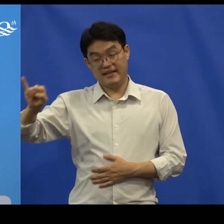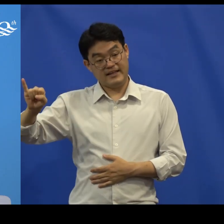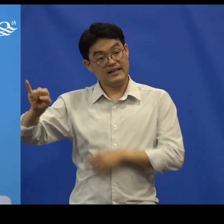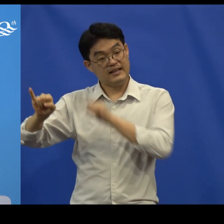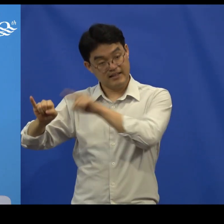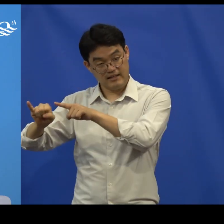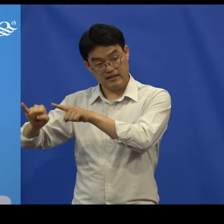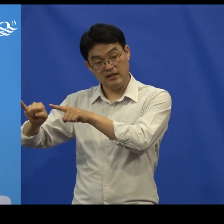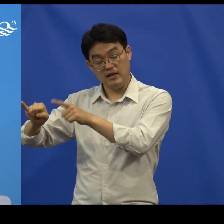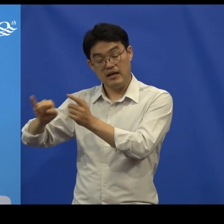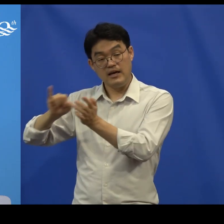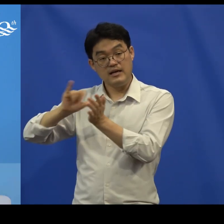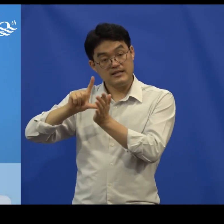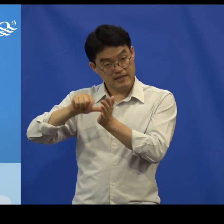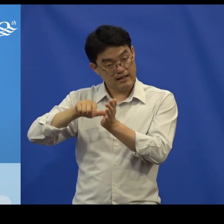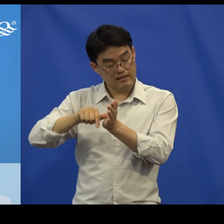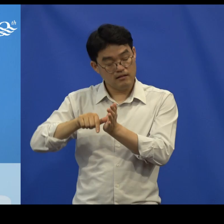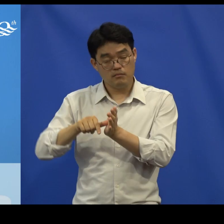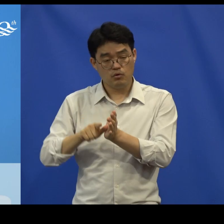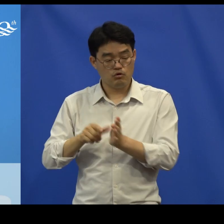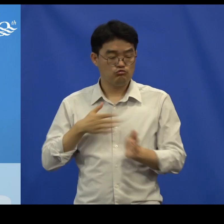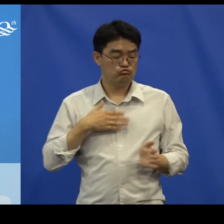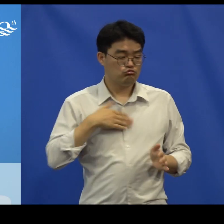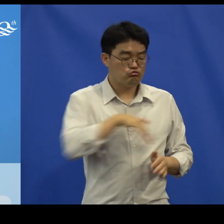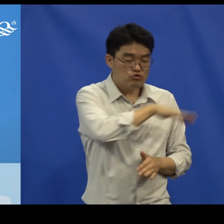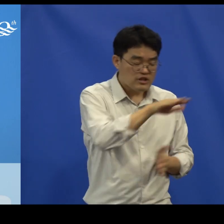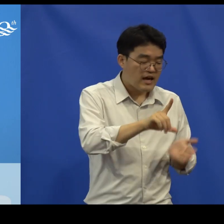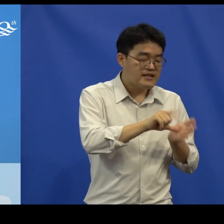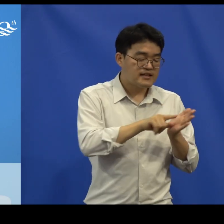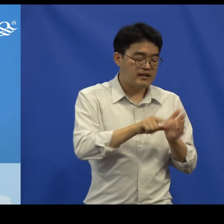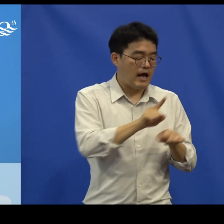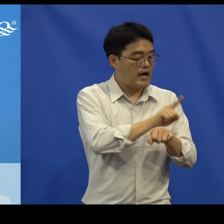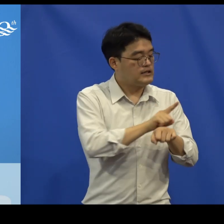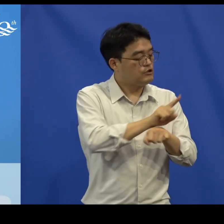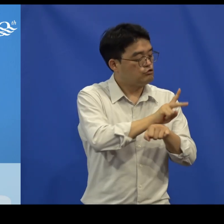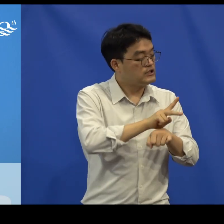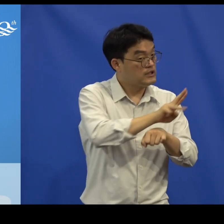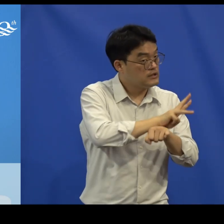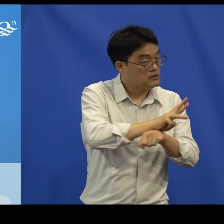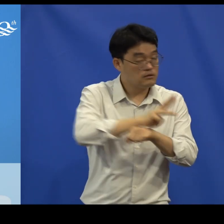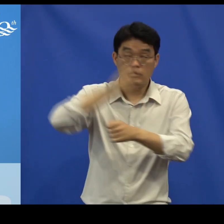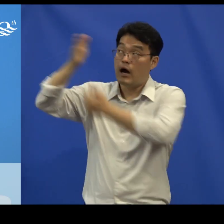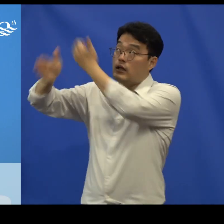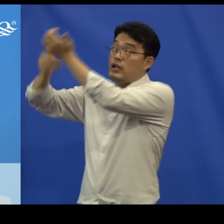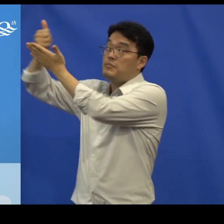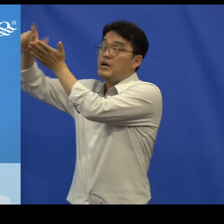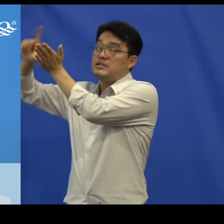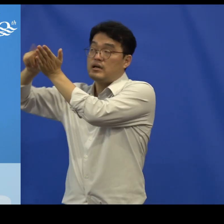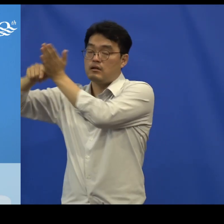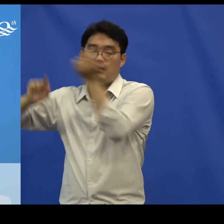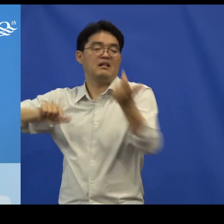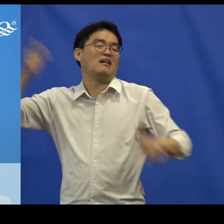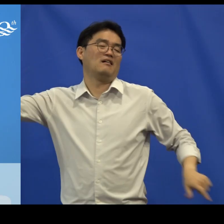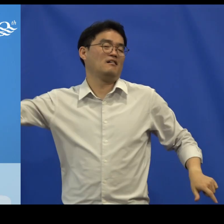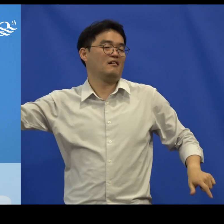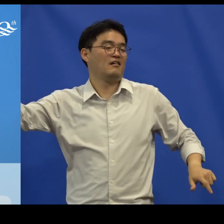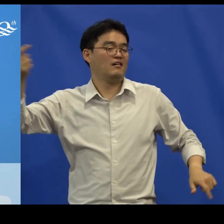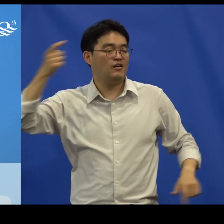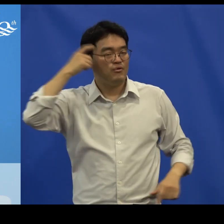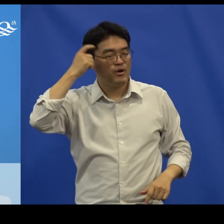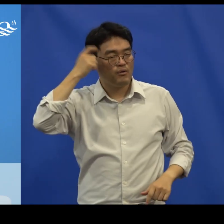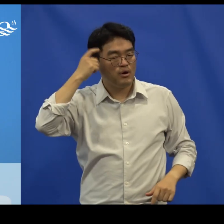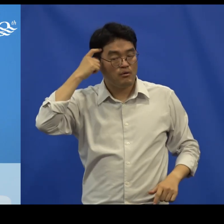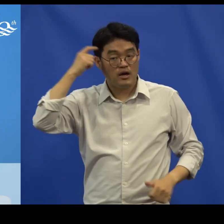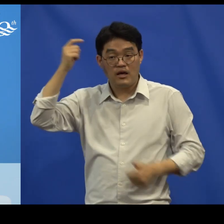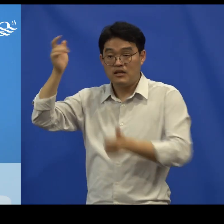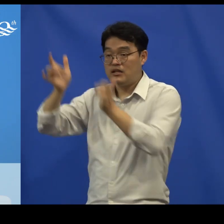베드로후서 3장 8절을 보면 사랑하는 자들아, 주께는 하루가 청년 같고 천년이 하루 같다. 이 한 가지를 잊지 말라